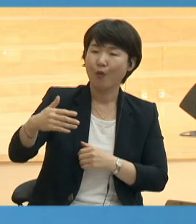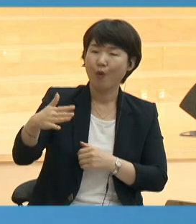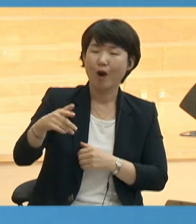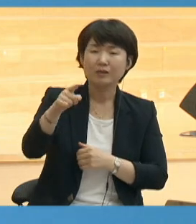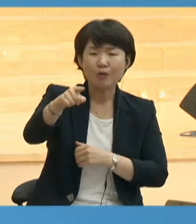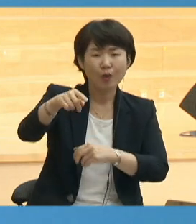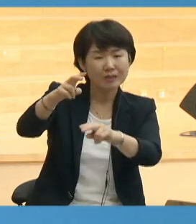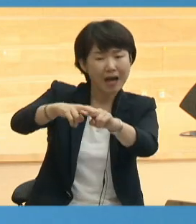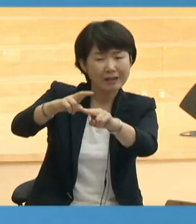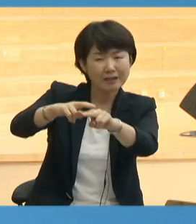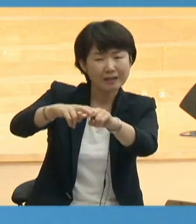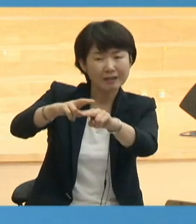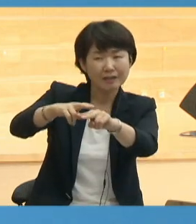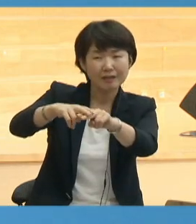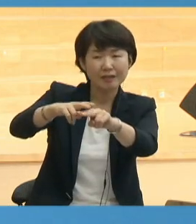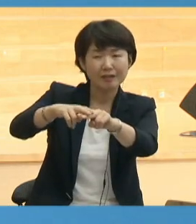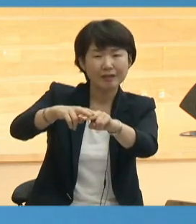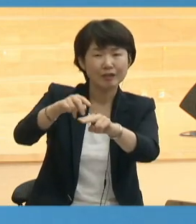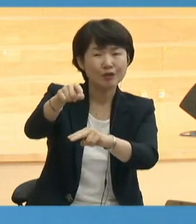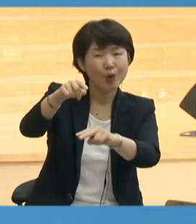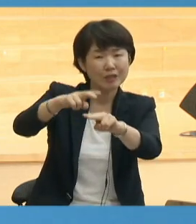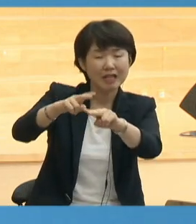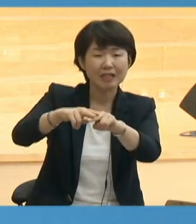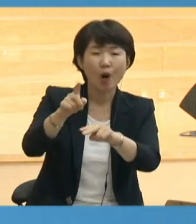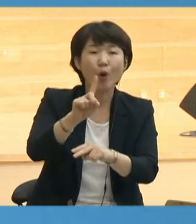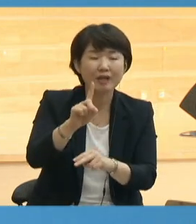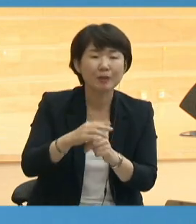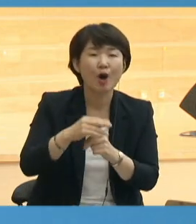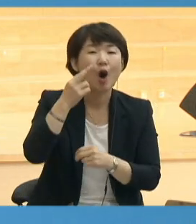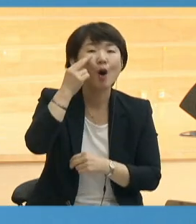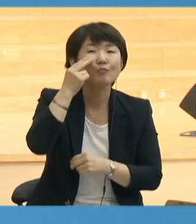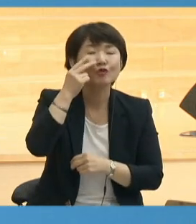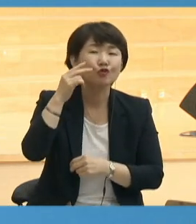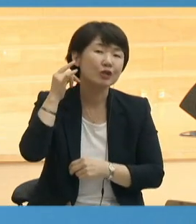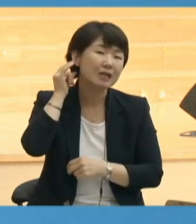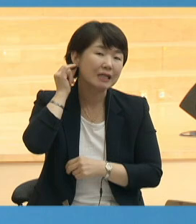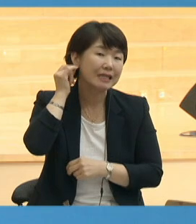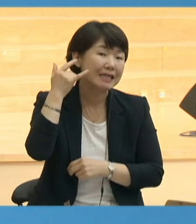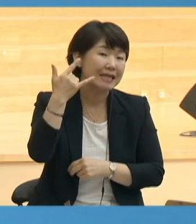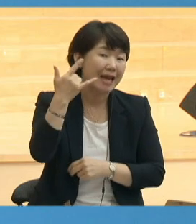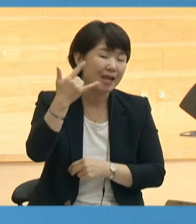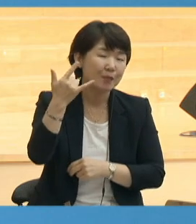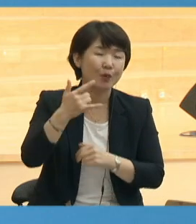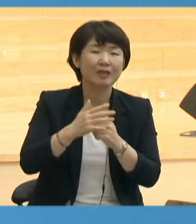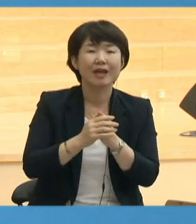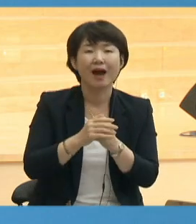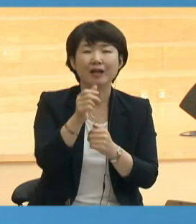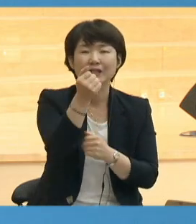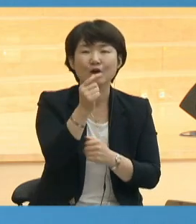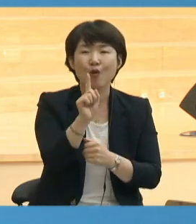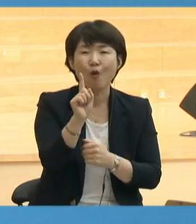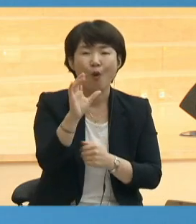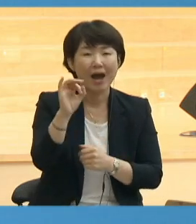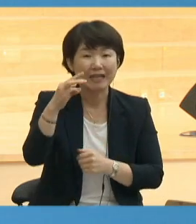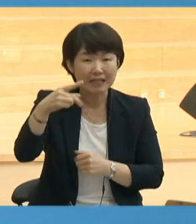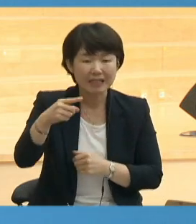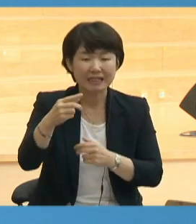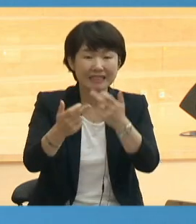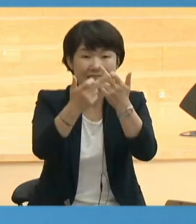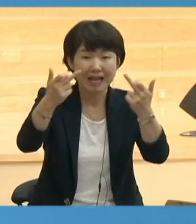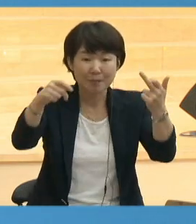저자 리를 미국 캘리포니아 화 이트 산맥의 는 나무 거든요 저자 리를 5천 년